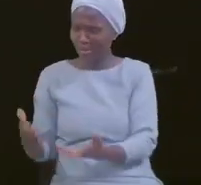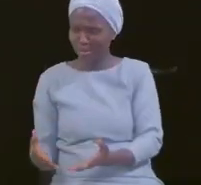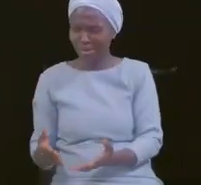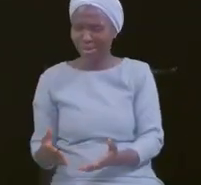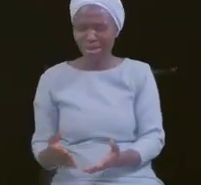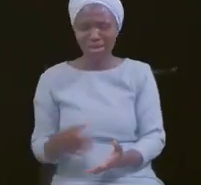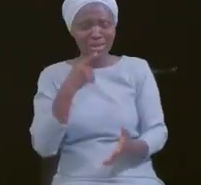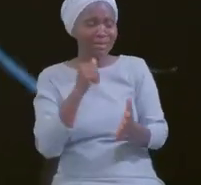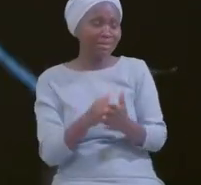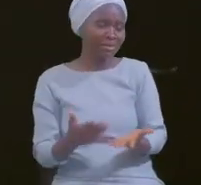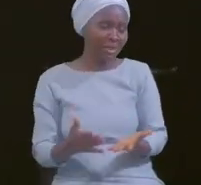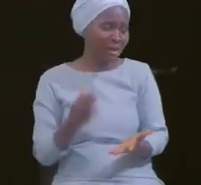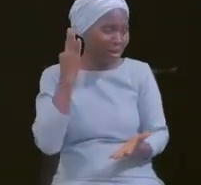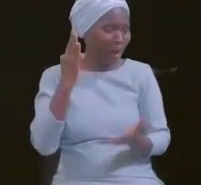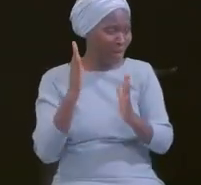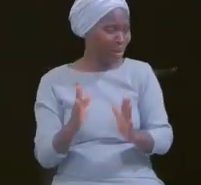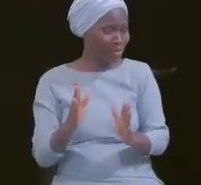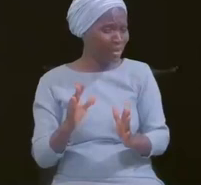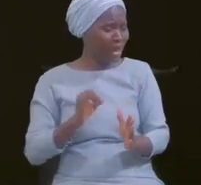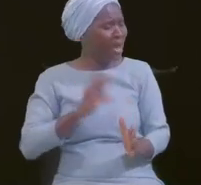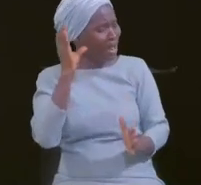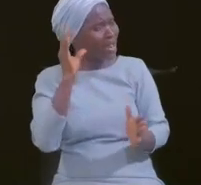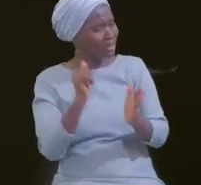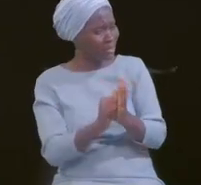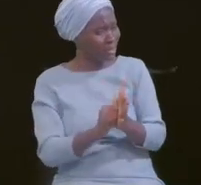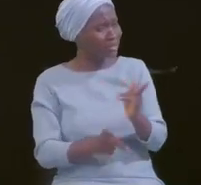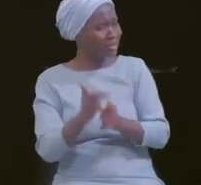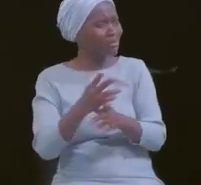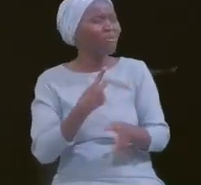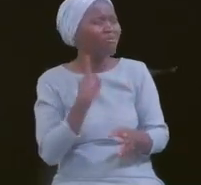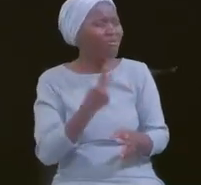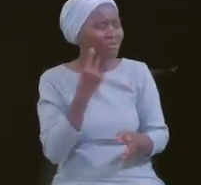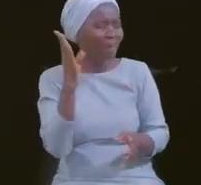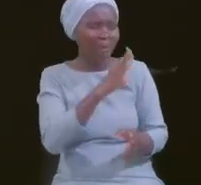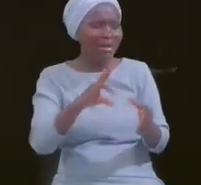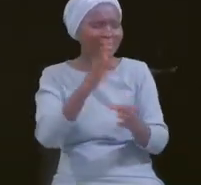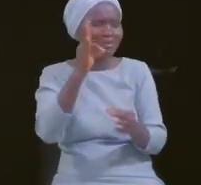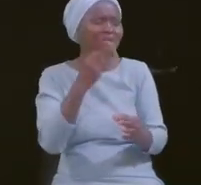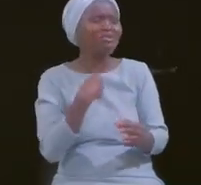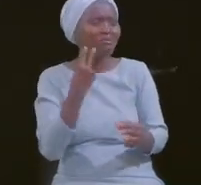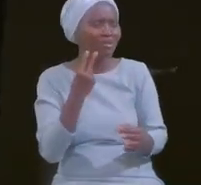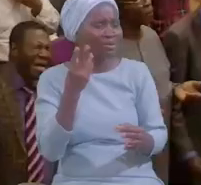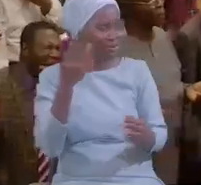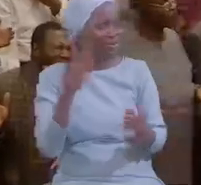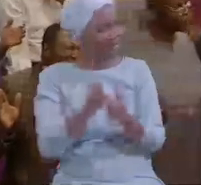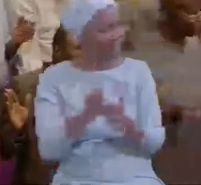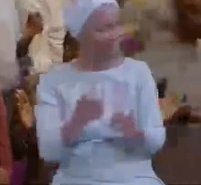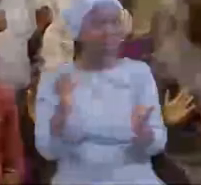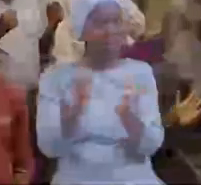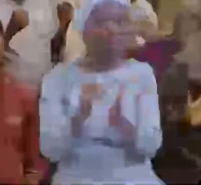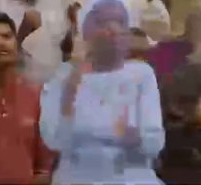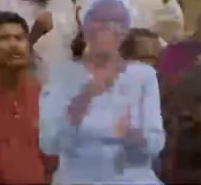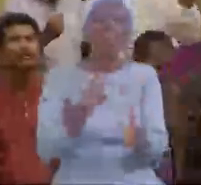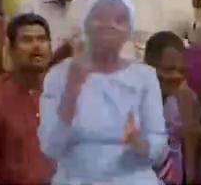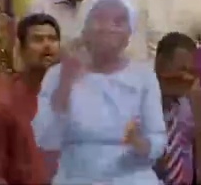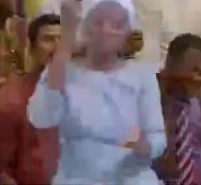Il faut te tuer. Parce que j'entends la voix là. La voix là, je l'ai tranquillisée. Je l'ai fait taire pour toujours au nom de